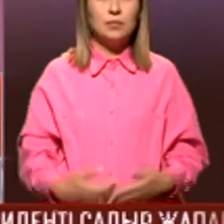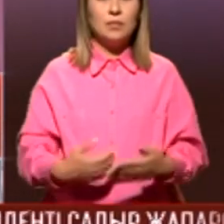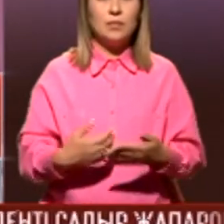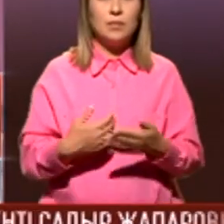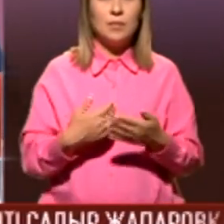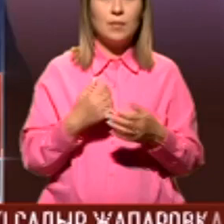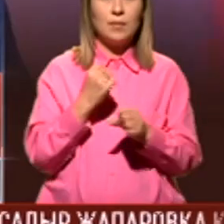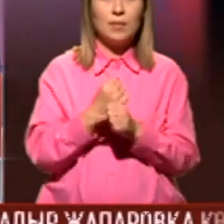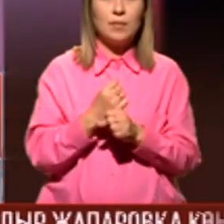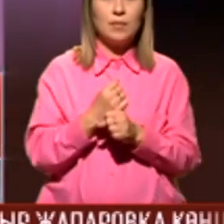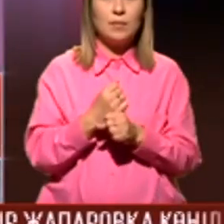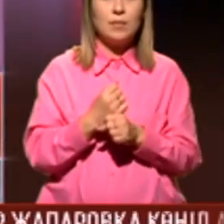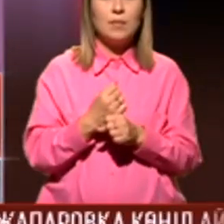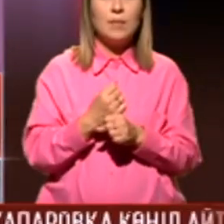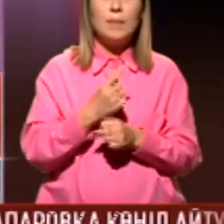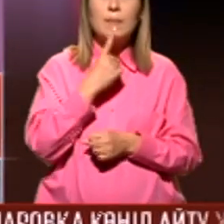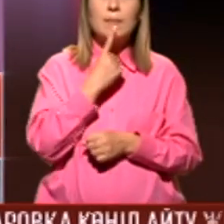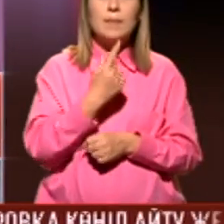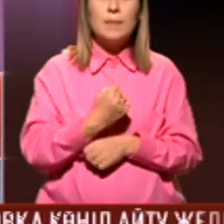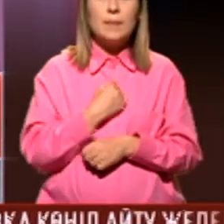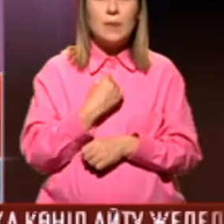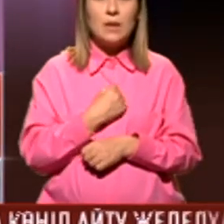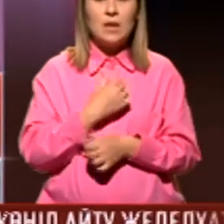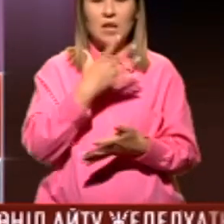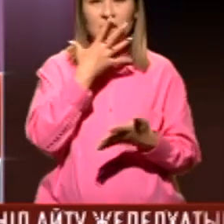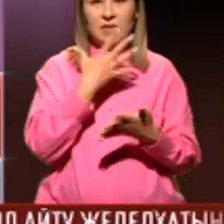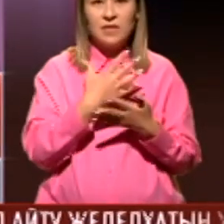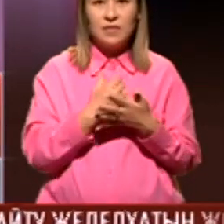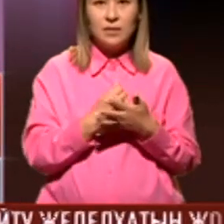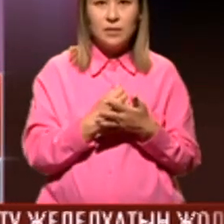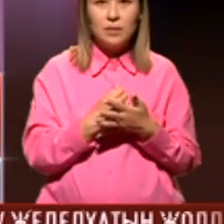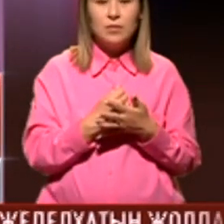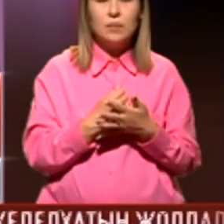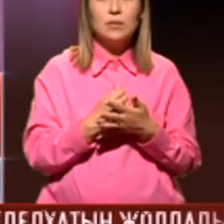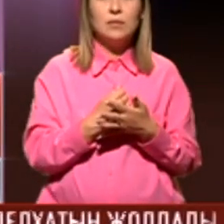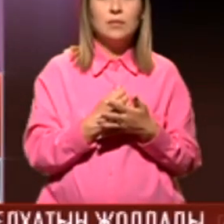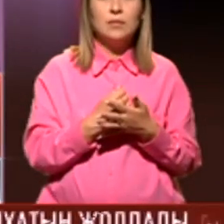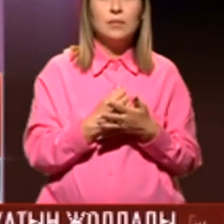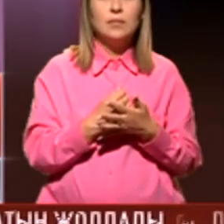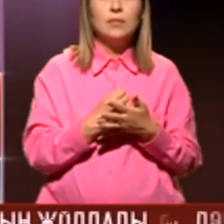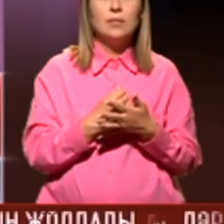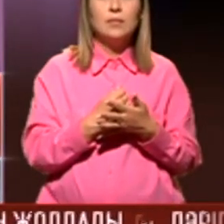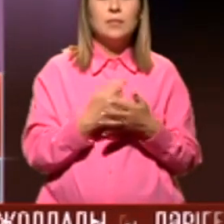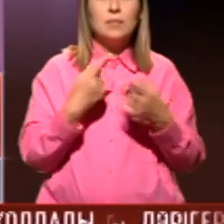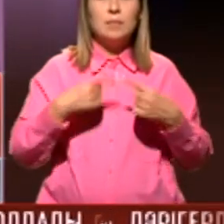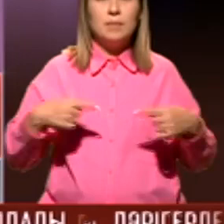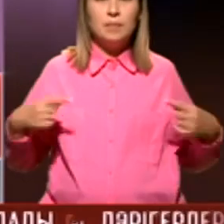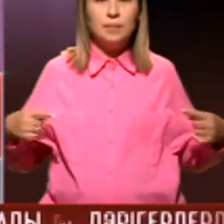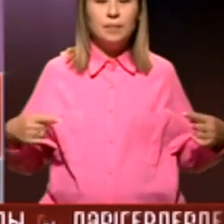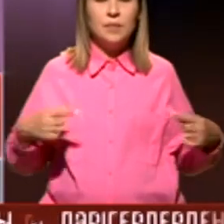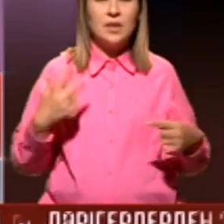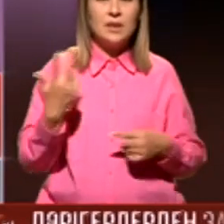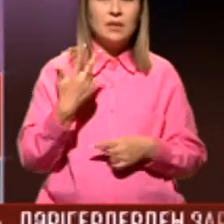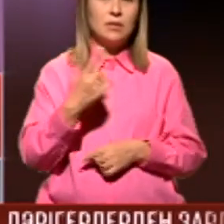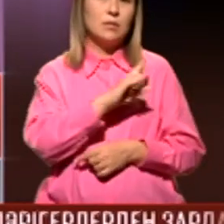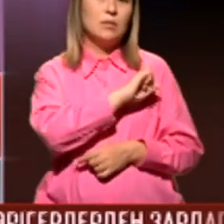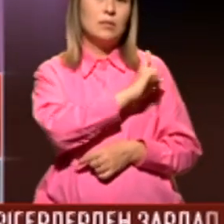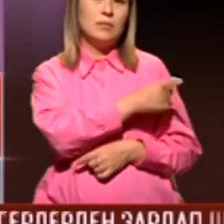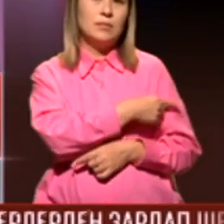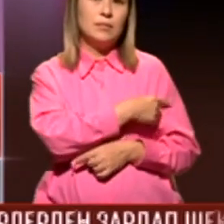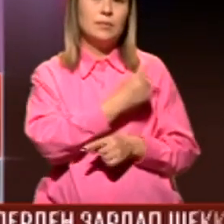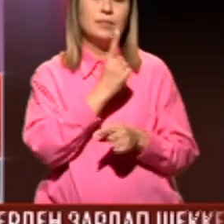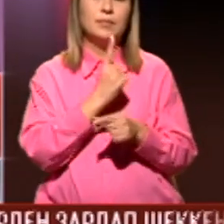ұйым емес. Мәскеудің өзі ықпал ететін аймақтағы аймаққа басқа бір үшінші күштердің кіріп